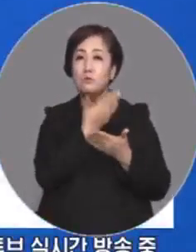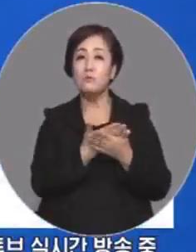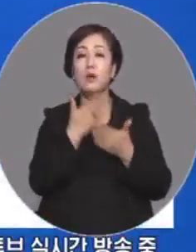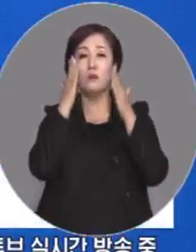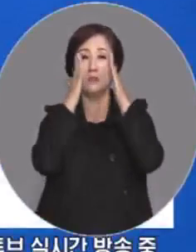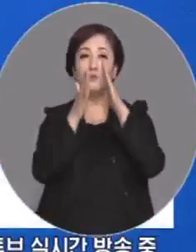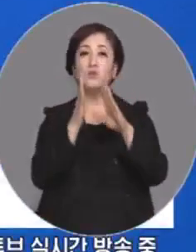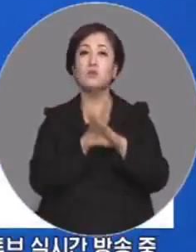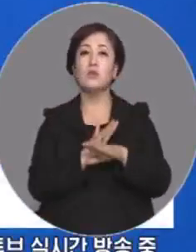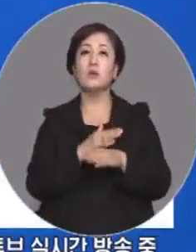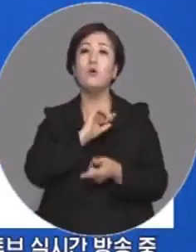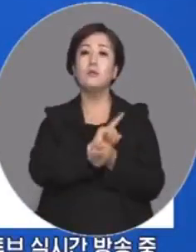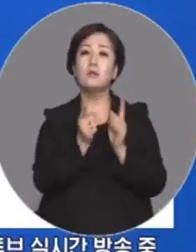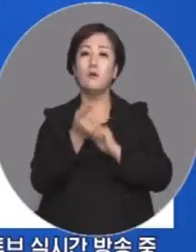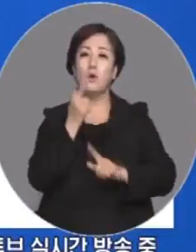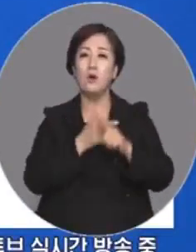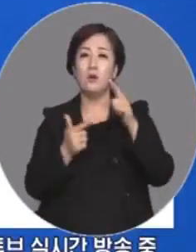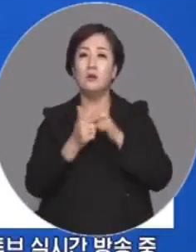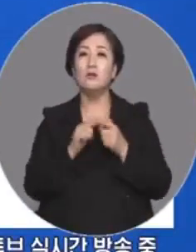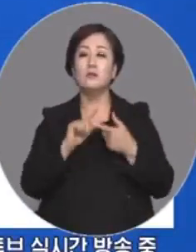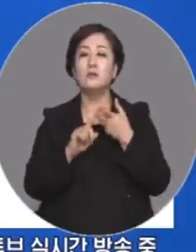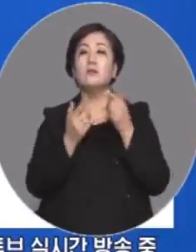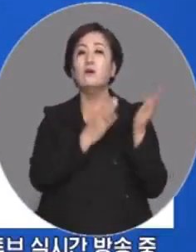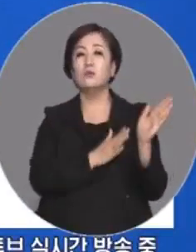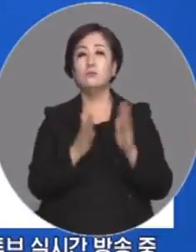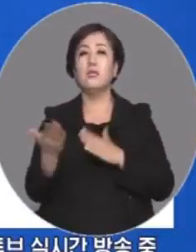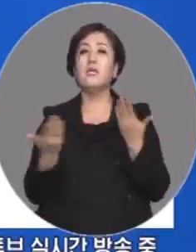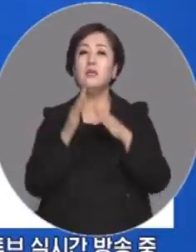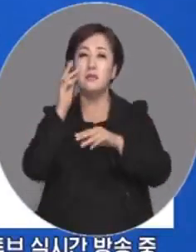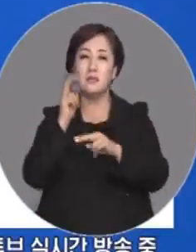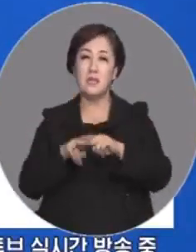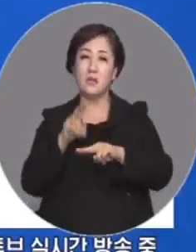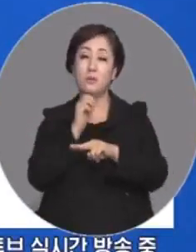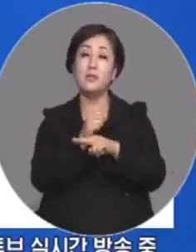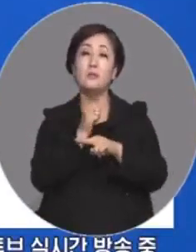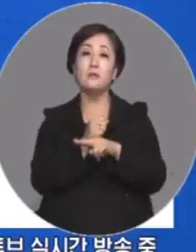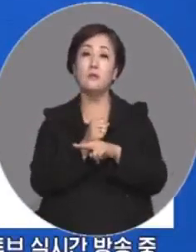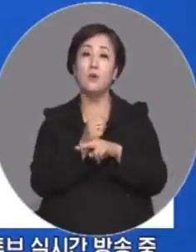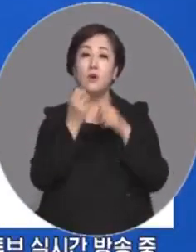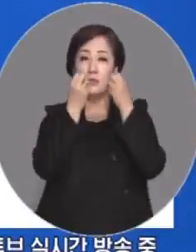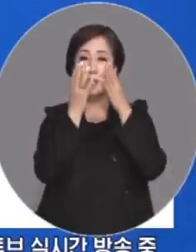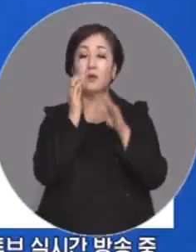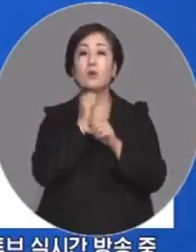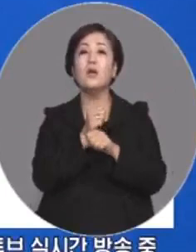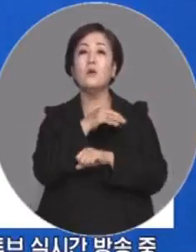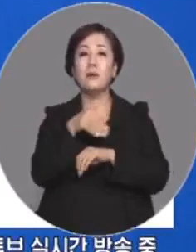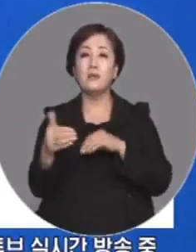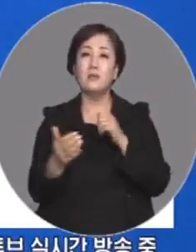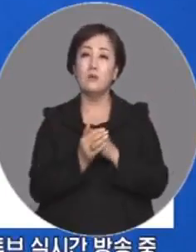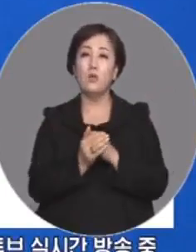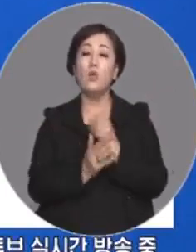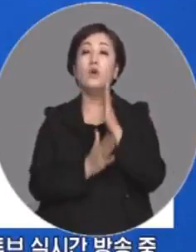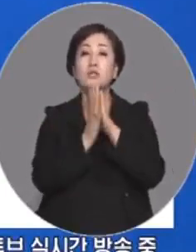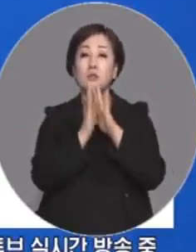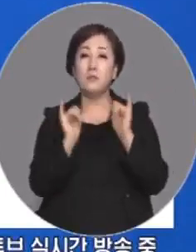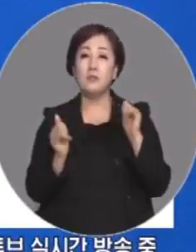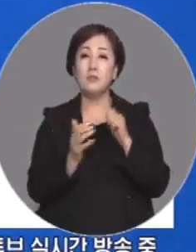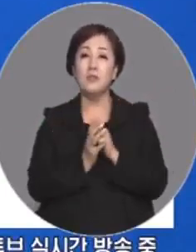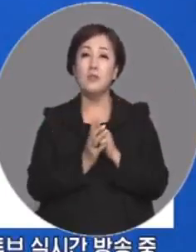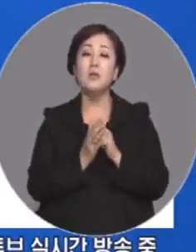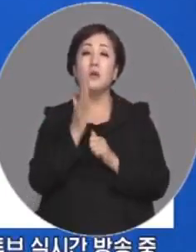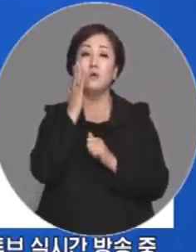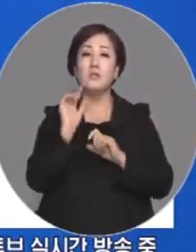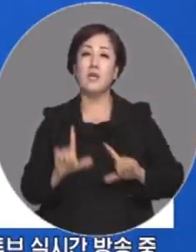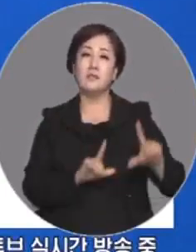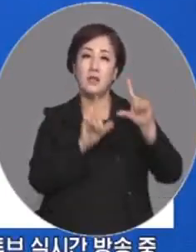동력은 양질의 일감과 일터를 새롭게 만들고 시민들이 울산을